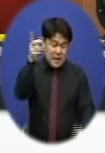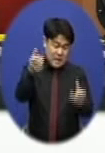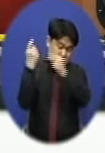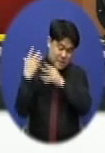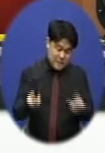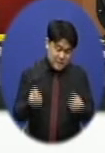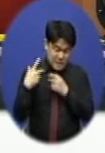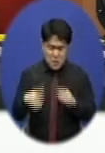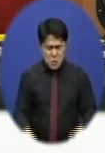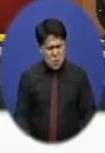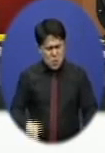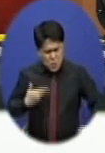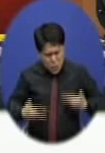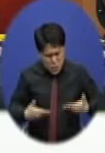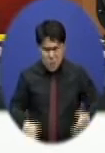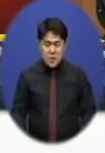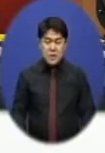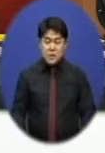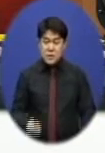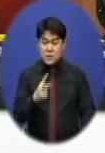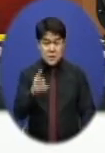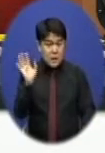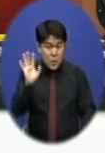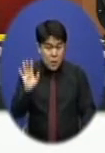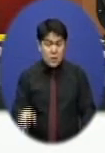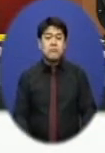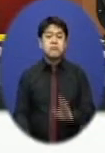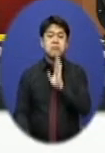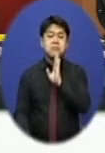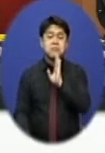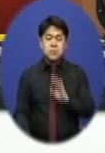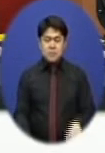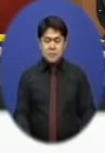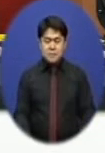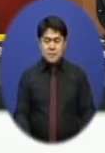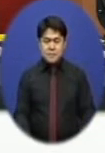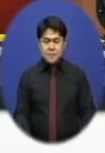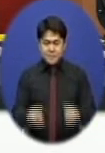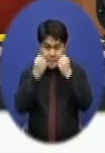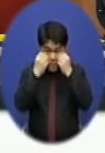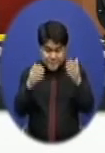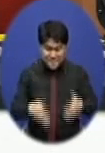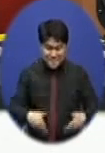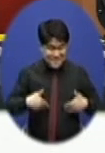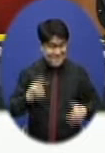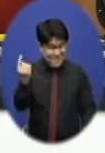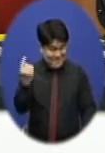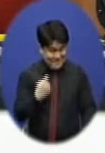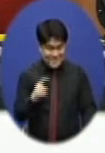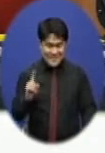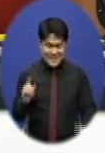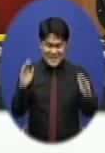띄워불고 정신 없어요 지금. 아, 그래서 지금 TV 못 보고 계세요? 그러죠. 아, 이제 새롭게 이제 봄도 돌아오고 네. 이러니까